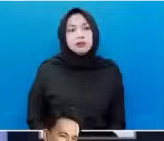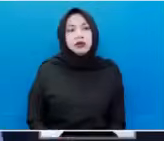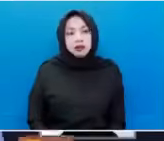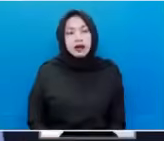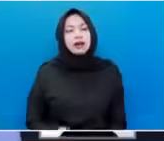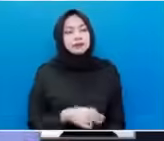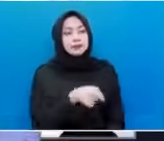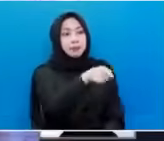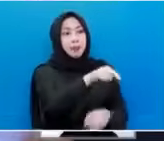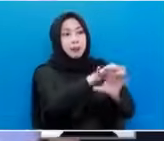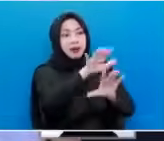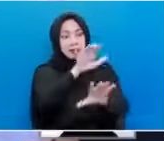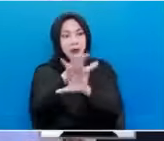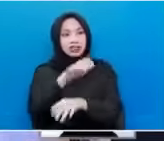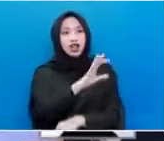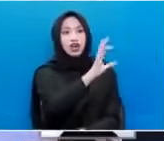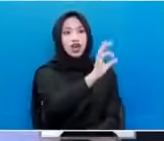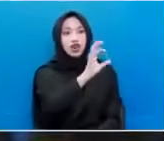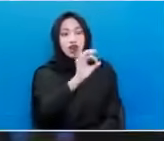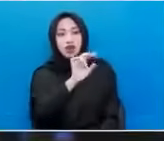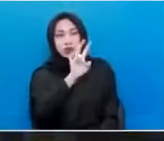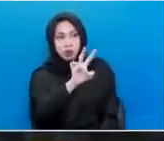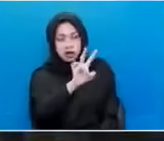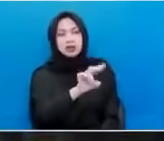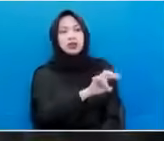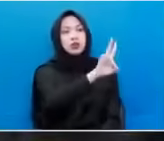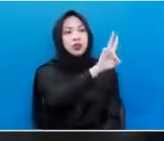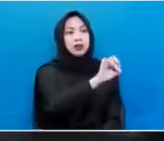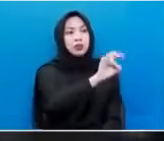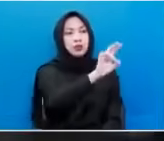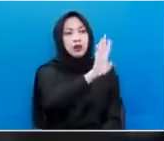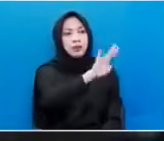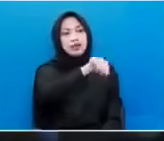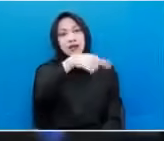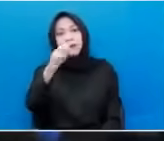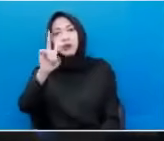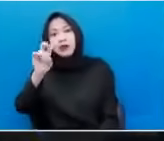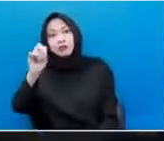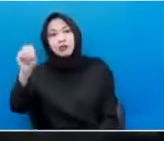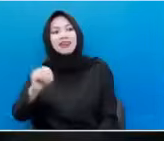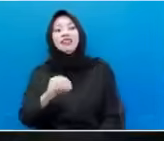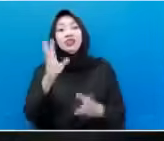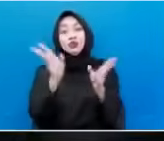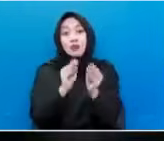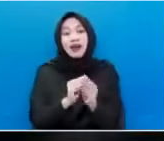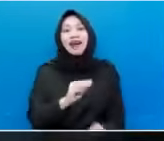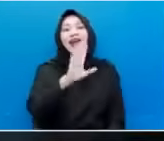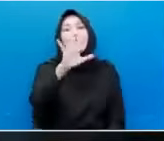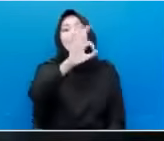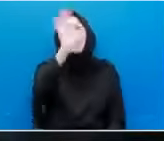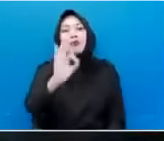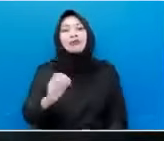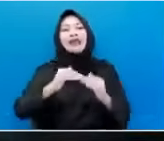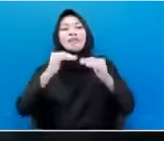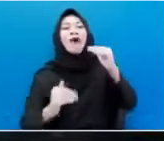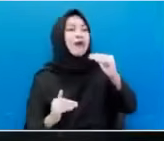02 untuk kekuatan parlemen di 2024 2029 itu memang masih kurang dari 50% dan ada tangan di